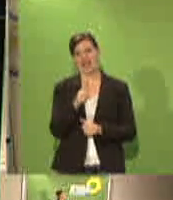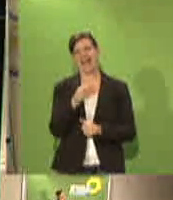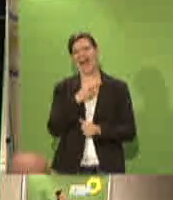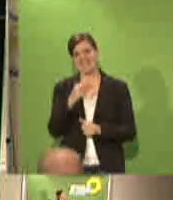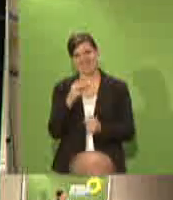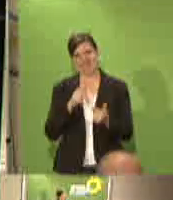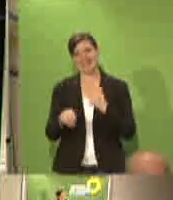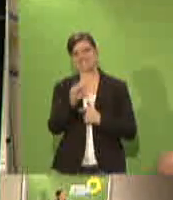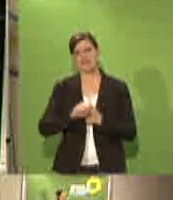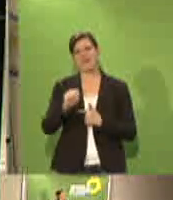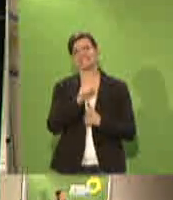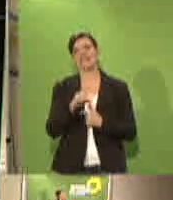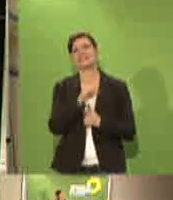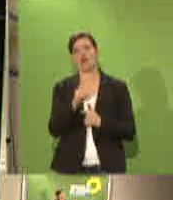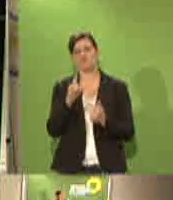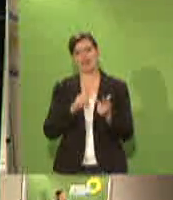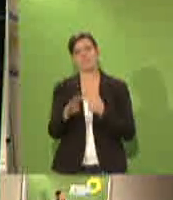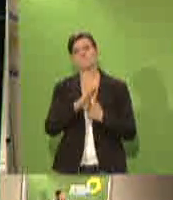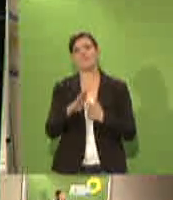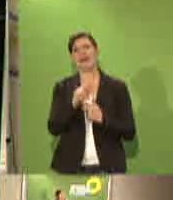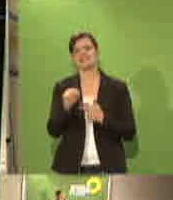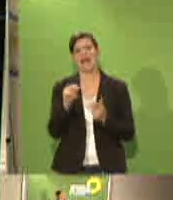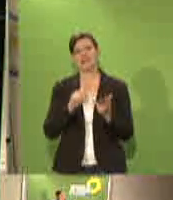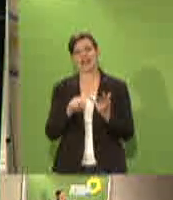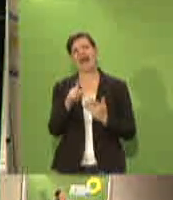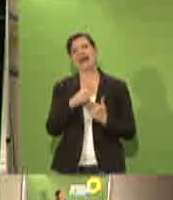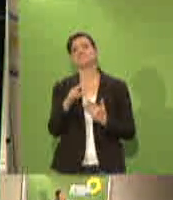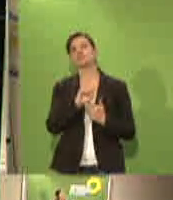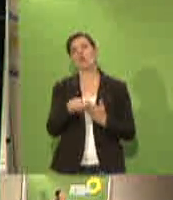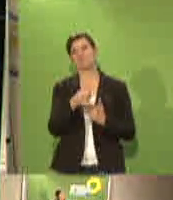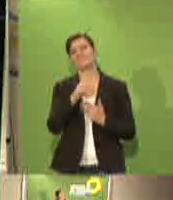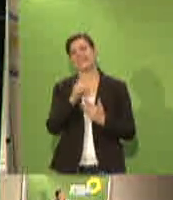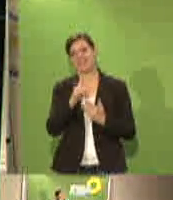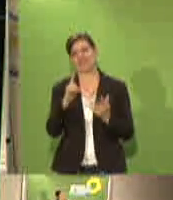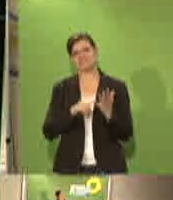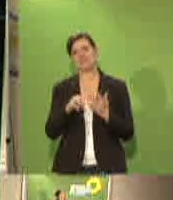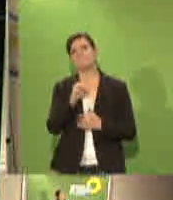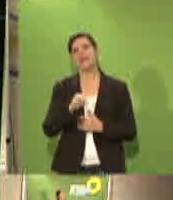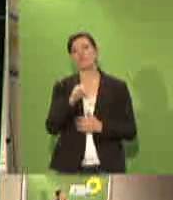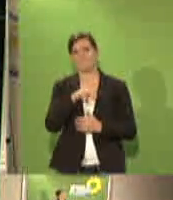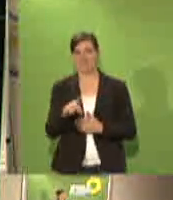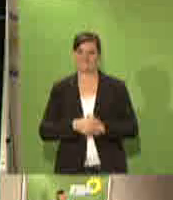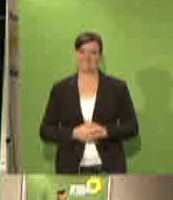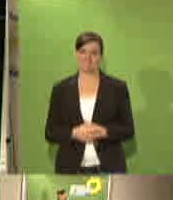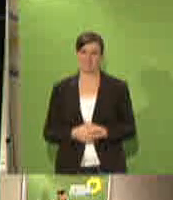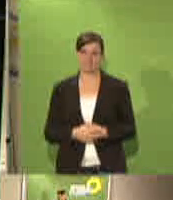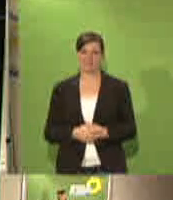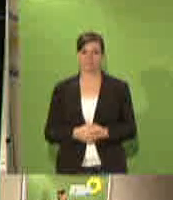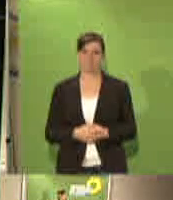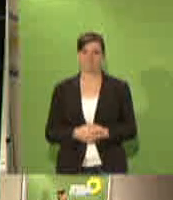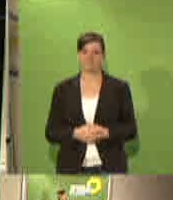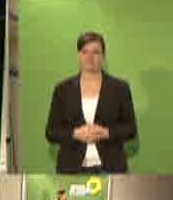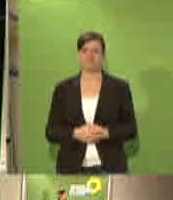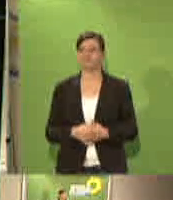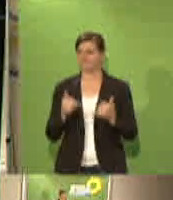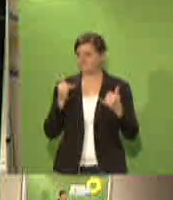Heiden, Sebastian Trautmann, Barbara Nagib, Hans-Josef Dederichs und Marco Penz. Und ich